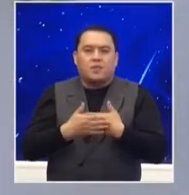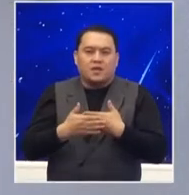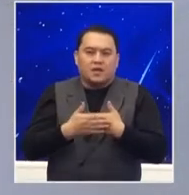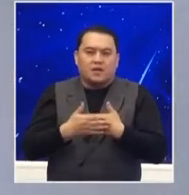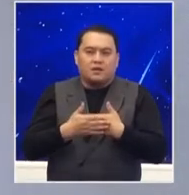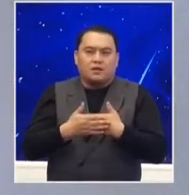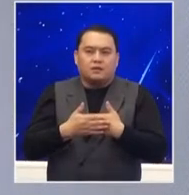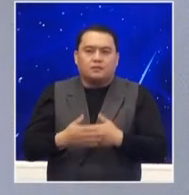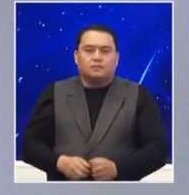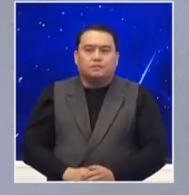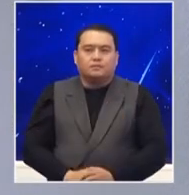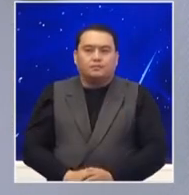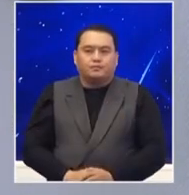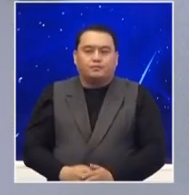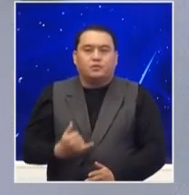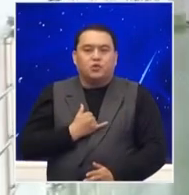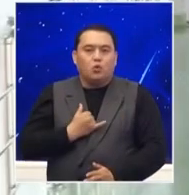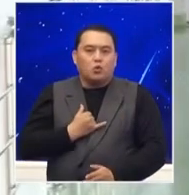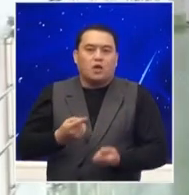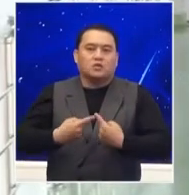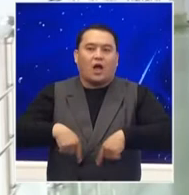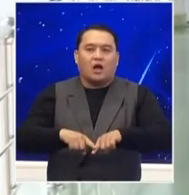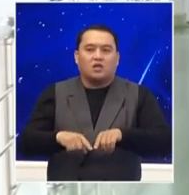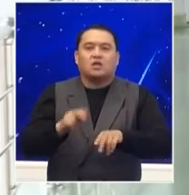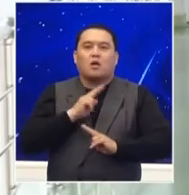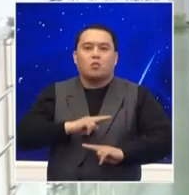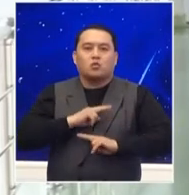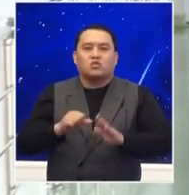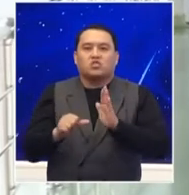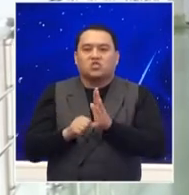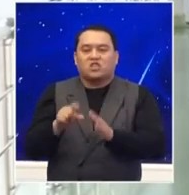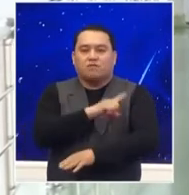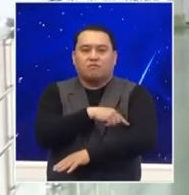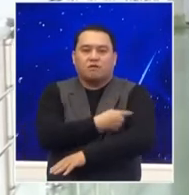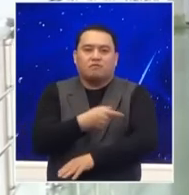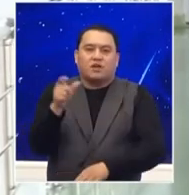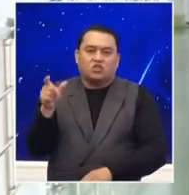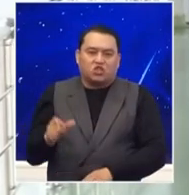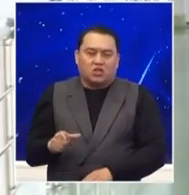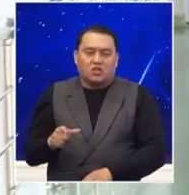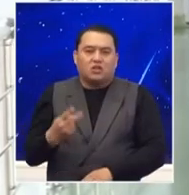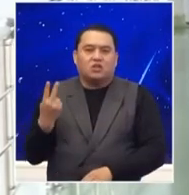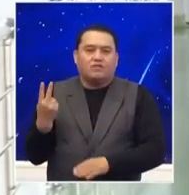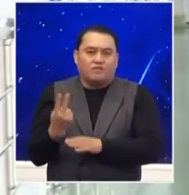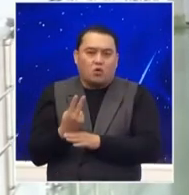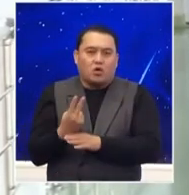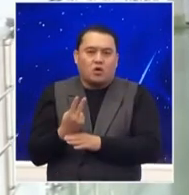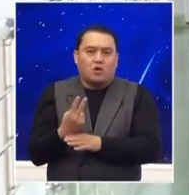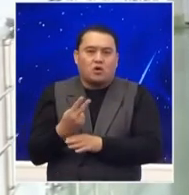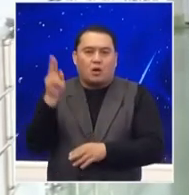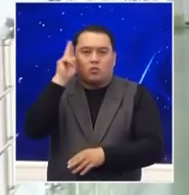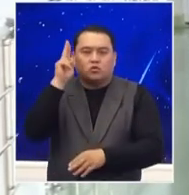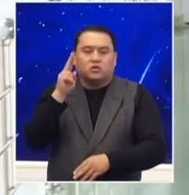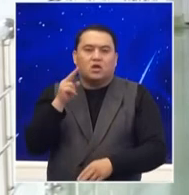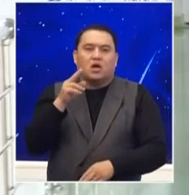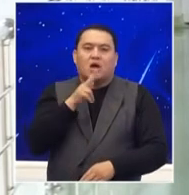и сшивание мениска. У нас в отделении работают 6 врачей. Из них, значит, двое обучались в Южной Корее,